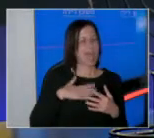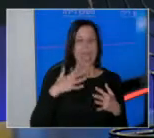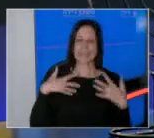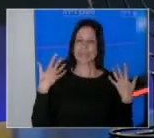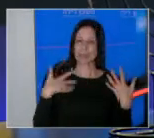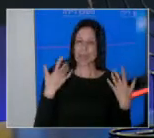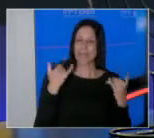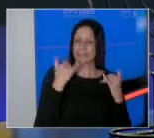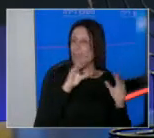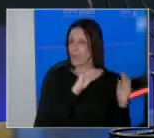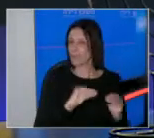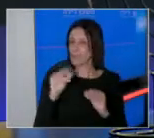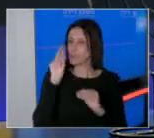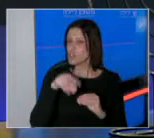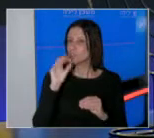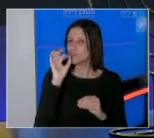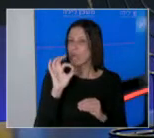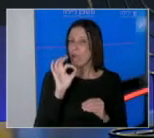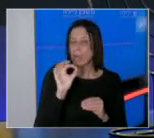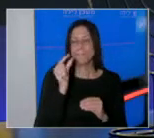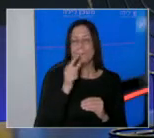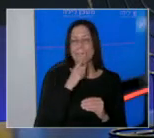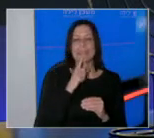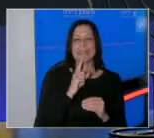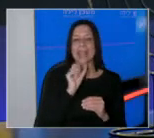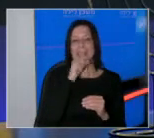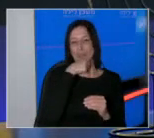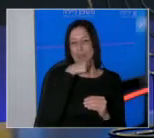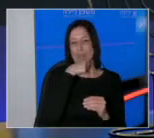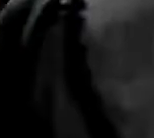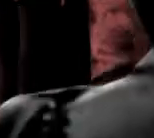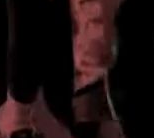תודה רבה. ועכשיו אל תזוזו, כי יש לי בשבילכם ממתק היסטורי. לא לזוז.